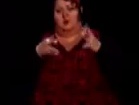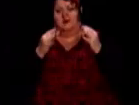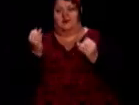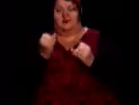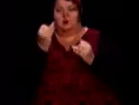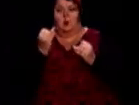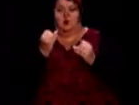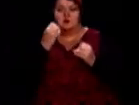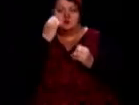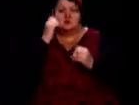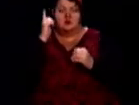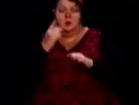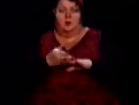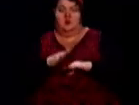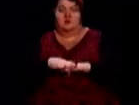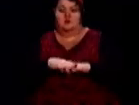контекст.